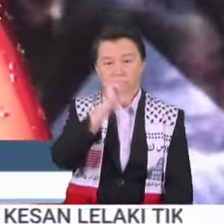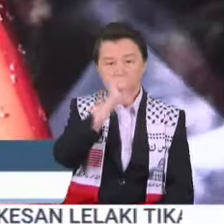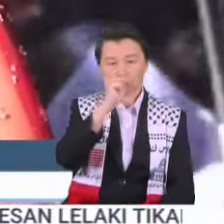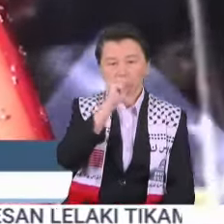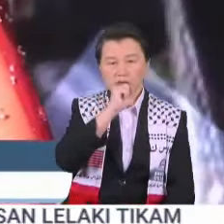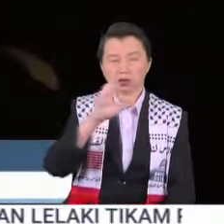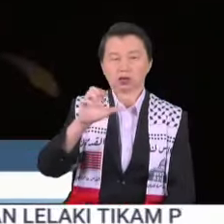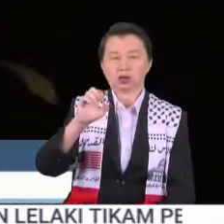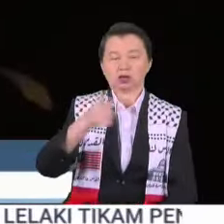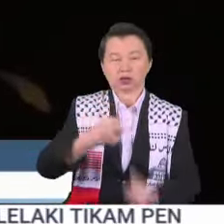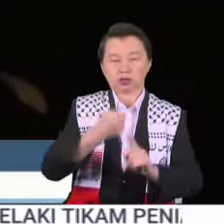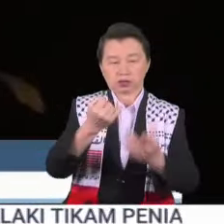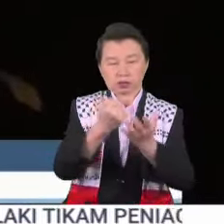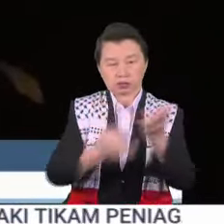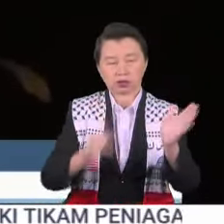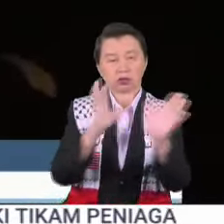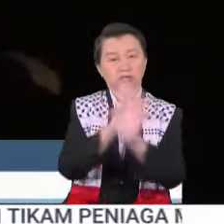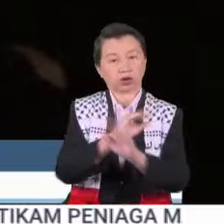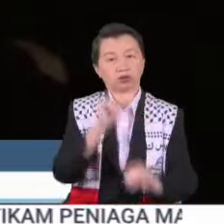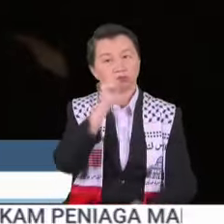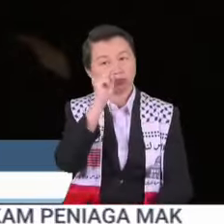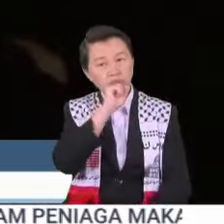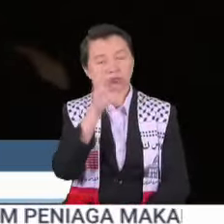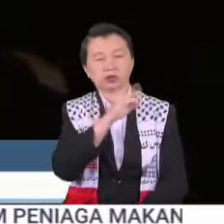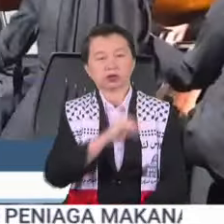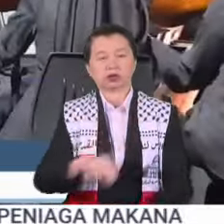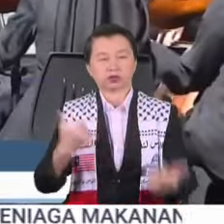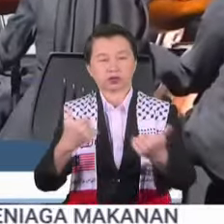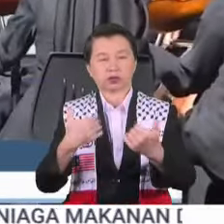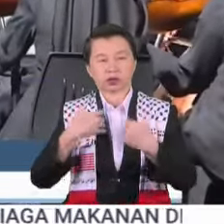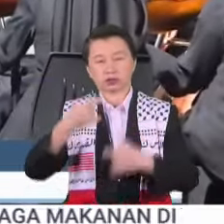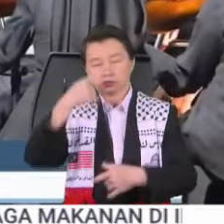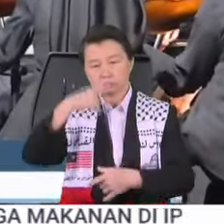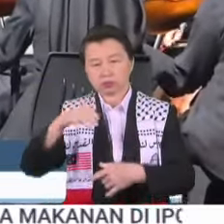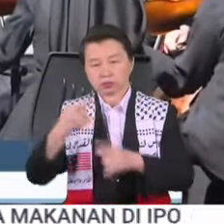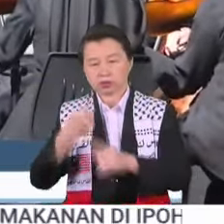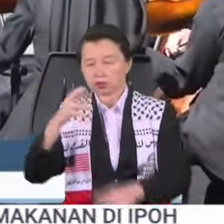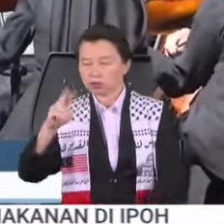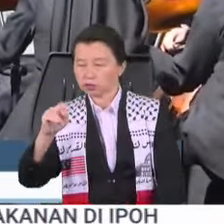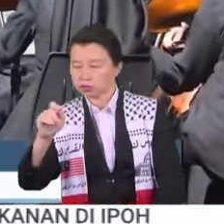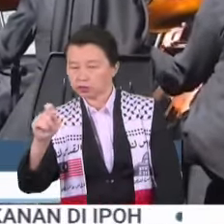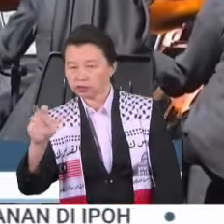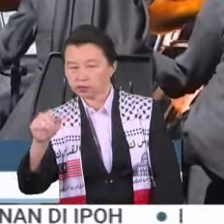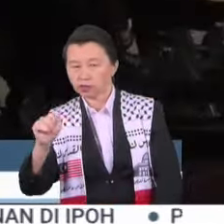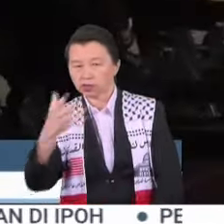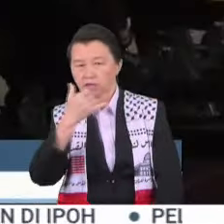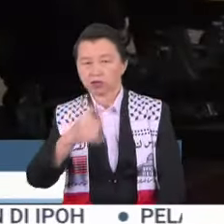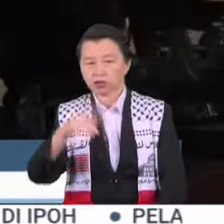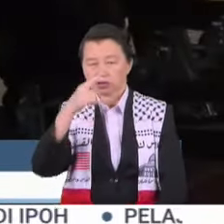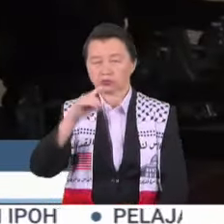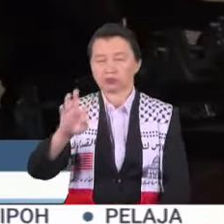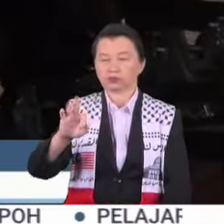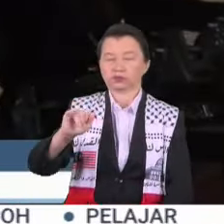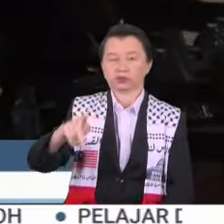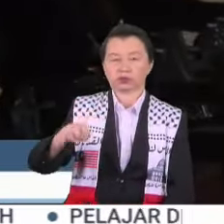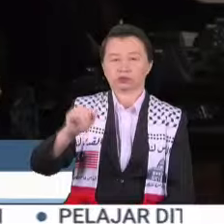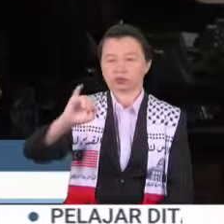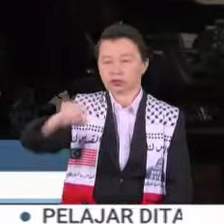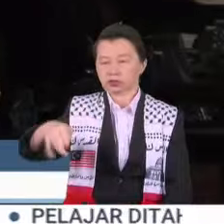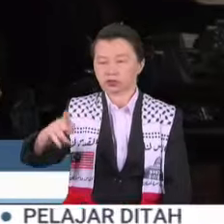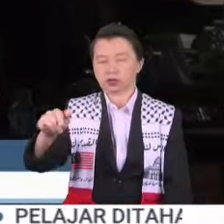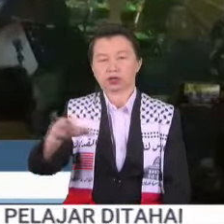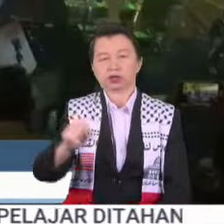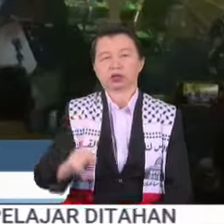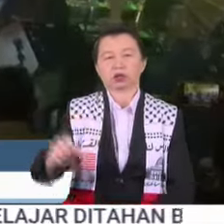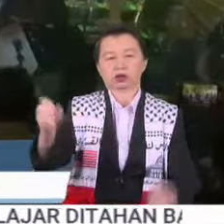penyanyi soprano kelahiran Sarawak Wendy Yong, tarian solo Thailand oleh Miss Nata Tida, Philippines Broadway Jazz Dance dan